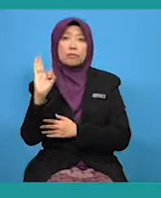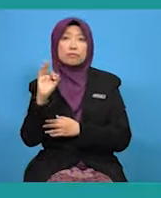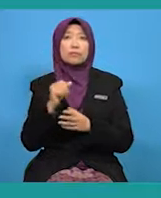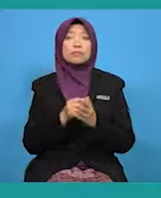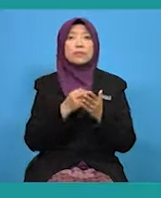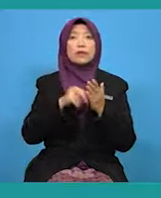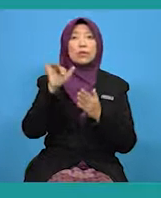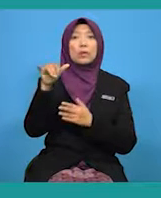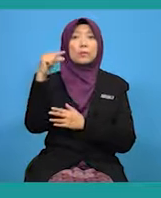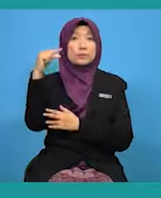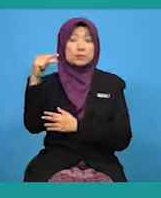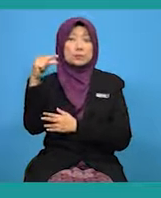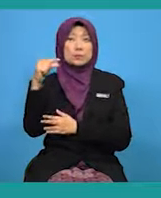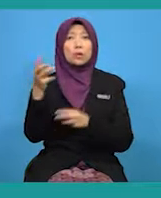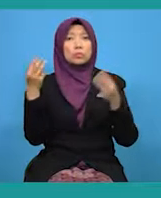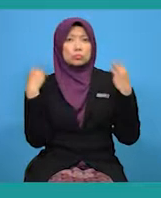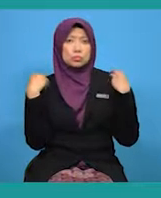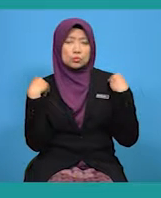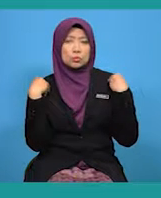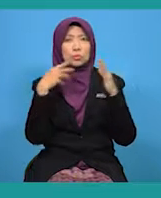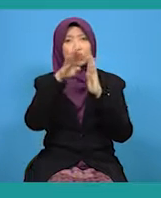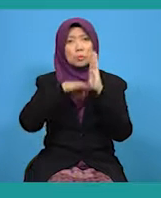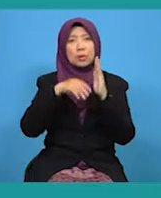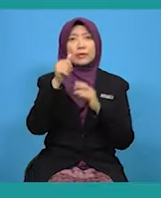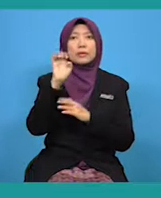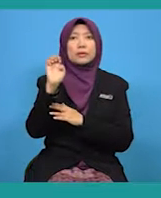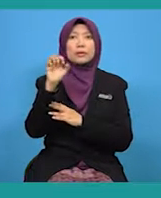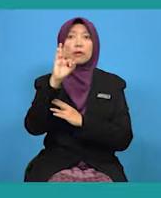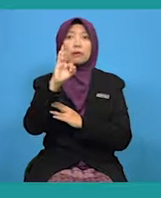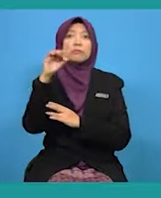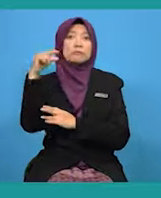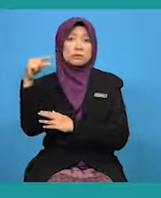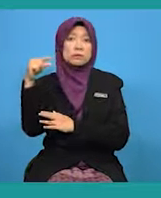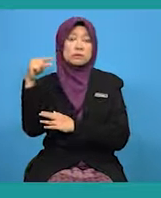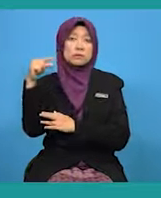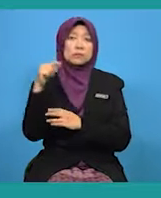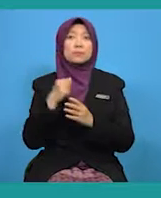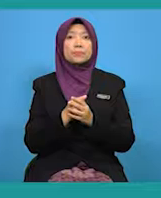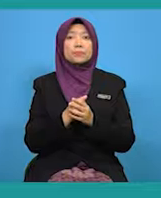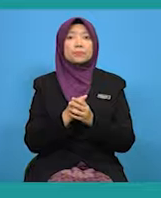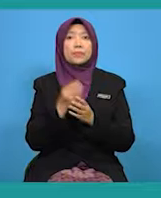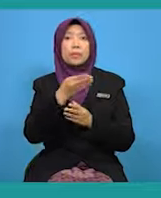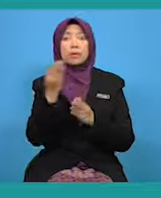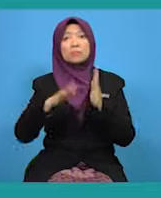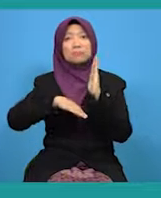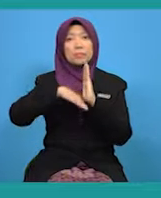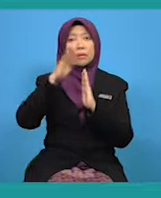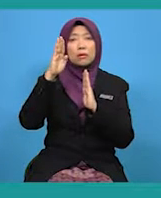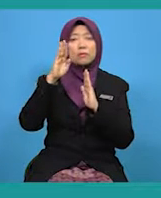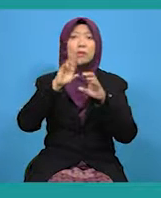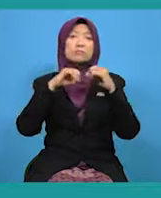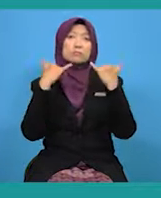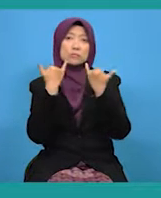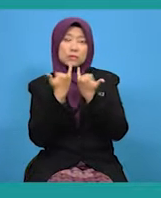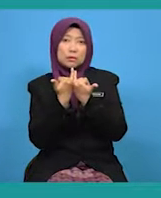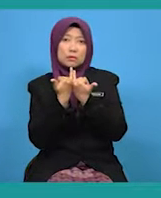f&j wujud kurangan key sebanyak FJ Infanteri berlebihan dan